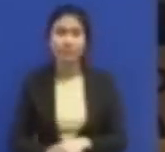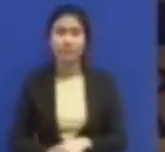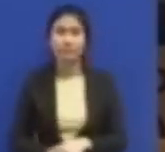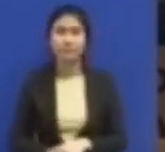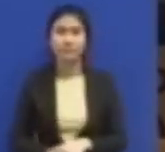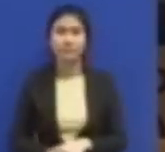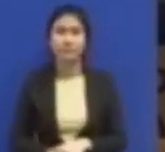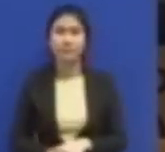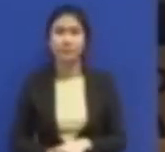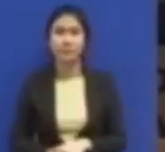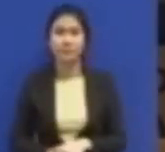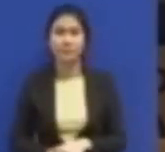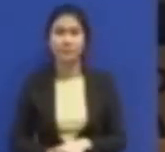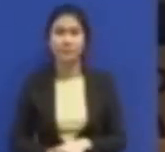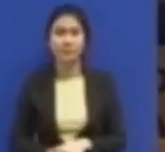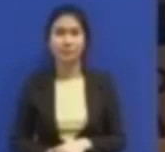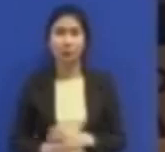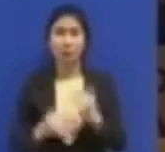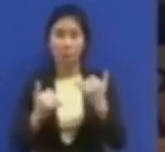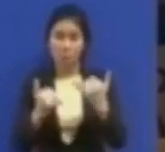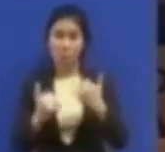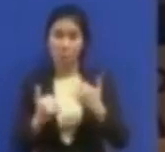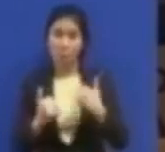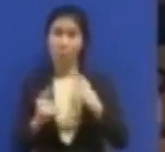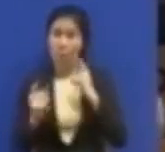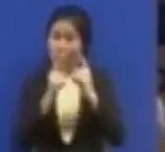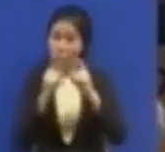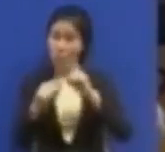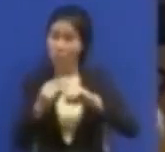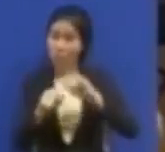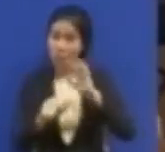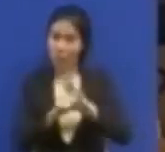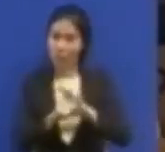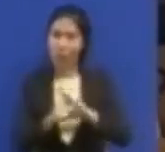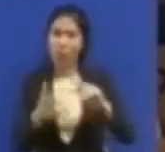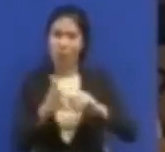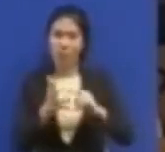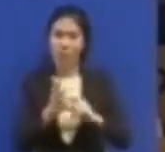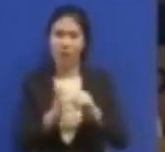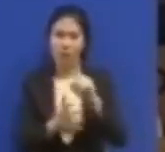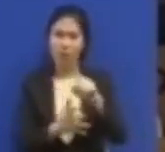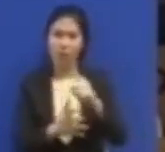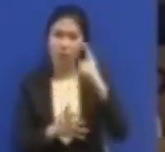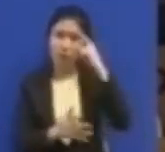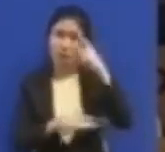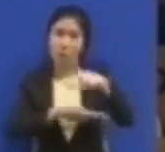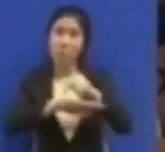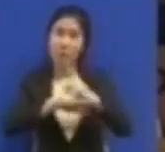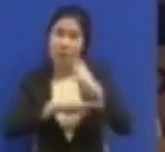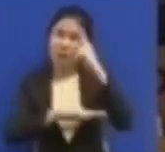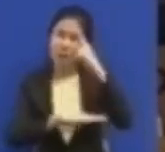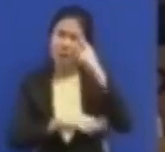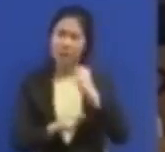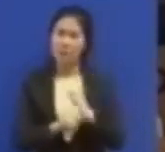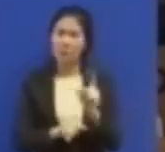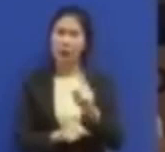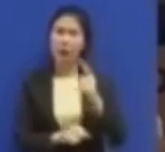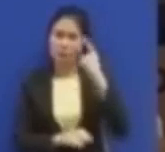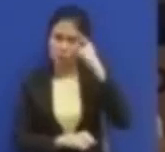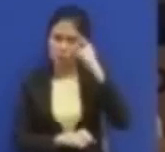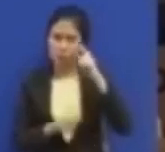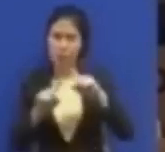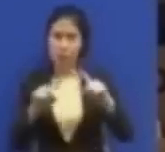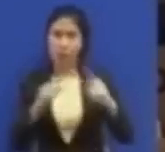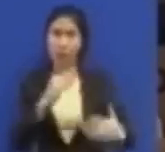นี่ผมให้เต็มที่แล้วนะครับความจริงผมควรจะทำยังไงผมก็รู้แต่ผมเปิดโอกาส